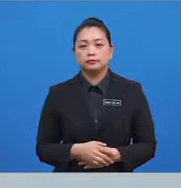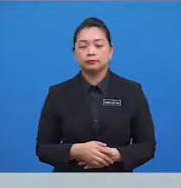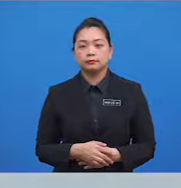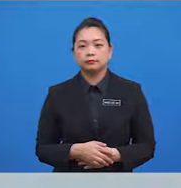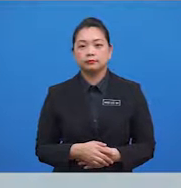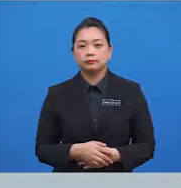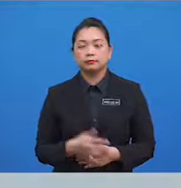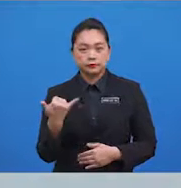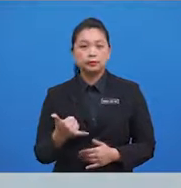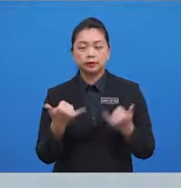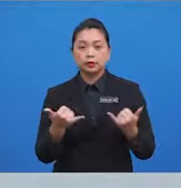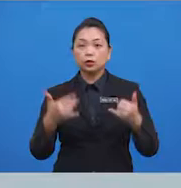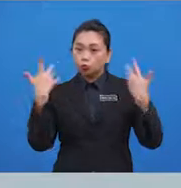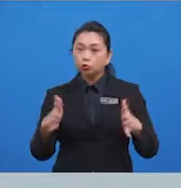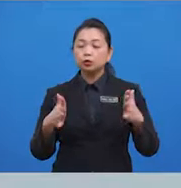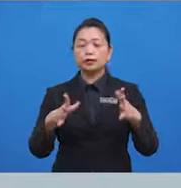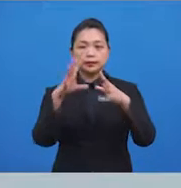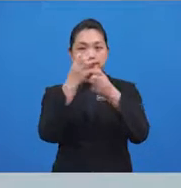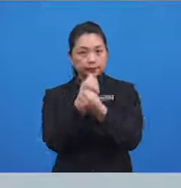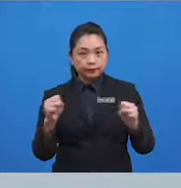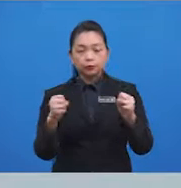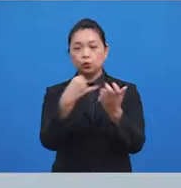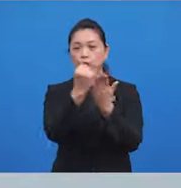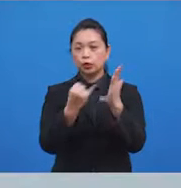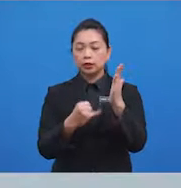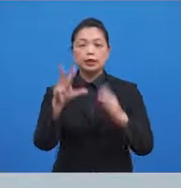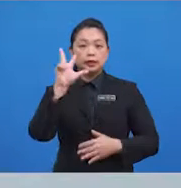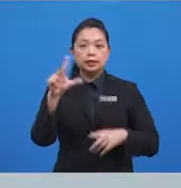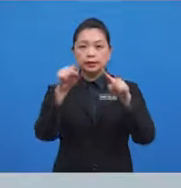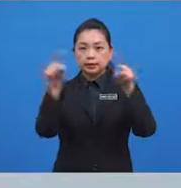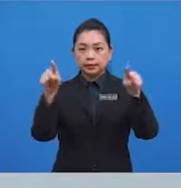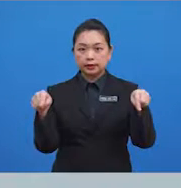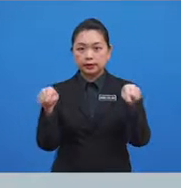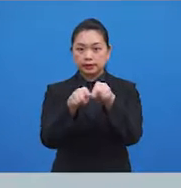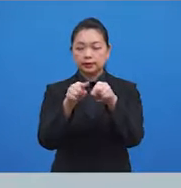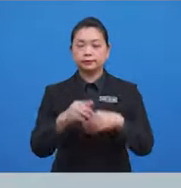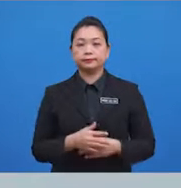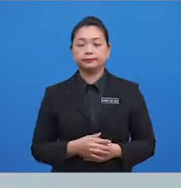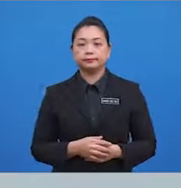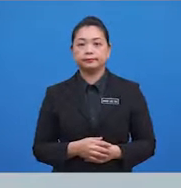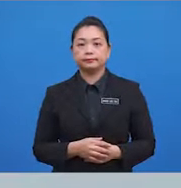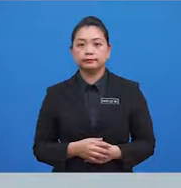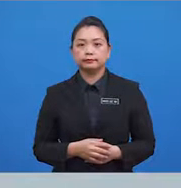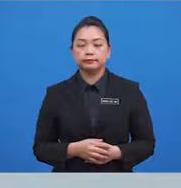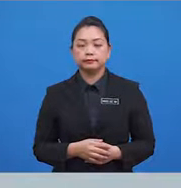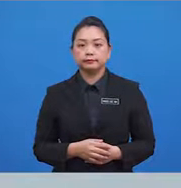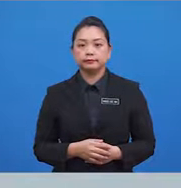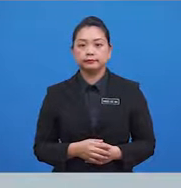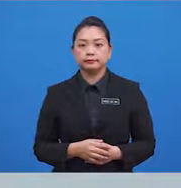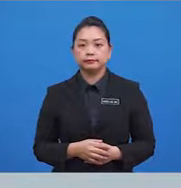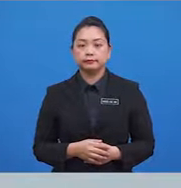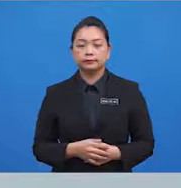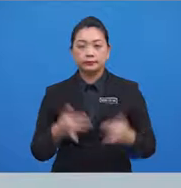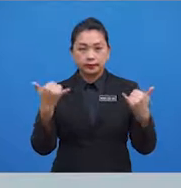Kita telah selesai melukis tiga segi empat tepat dengan ukuran yang diberi. Seterusnya, kita lukis